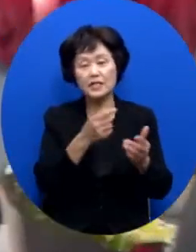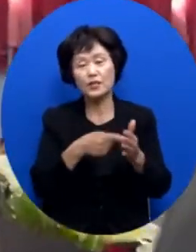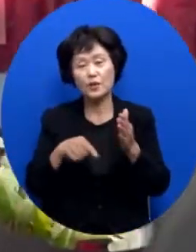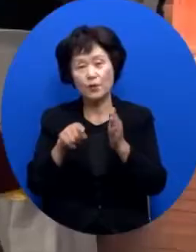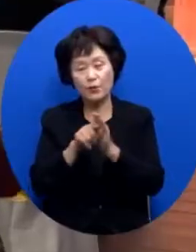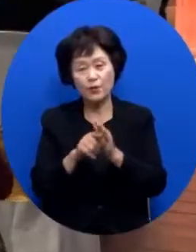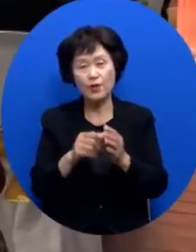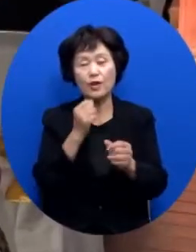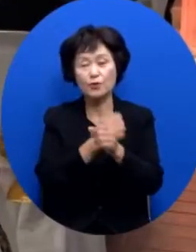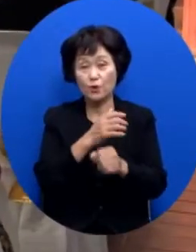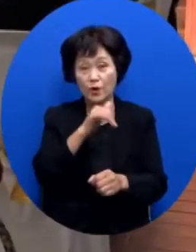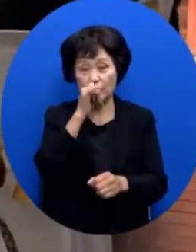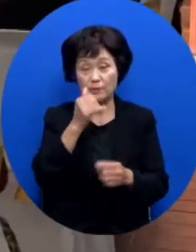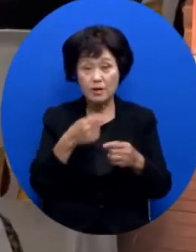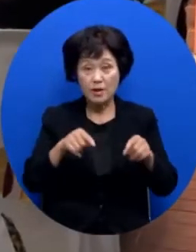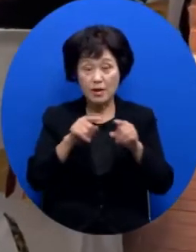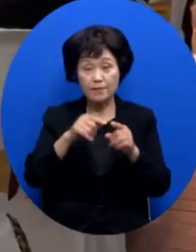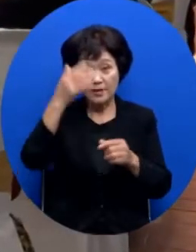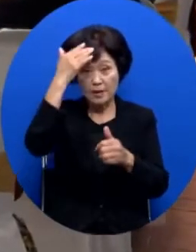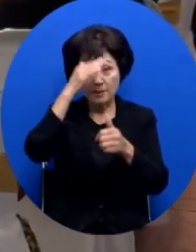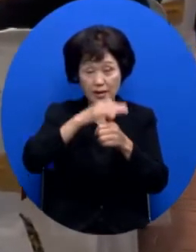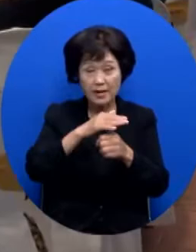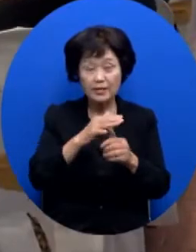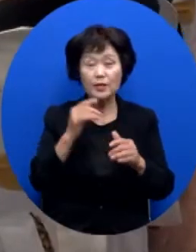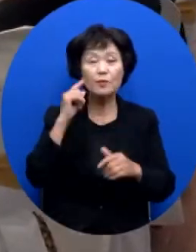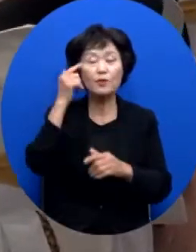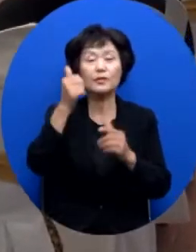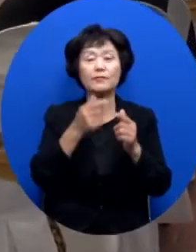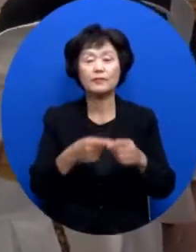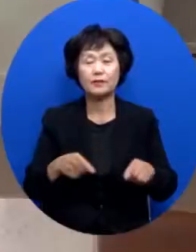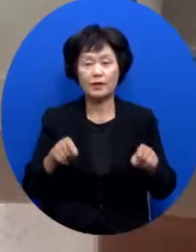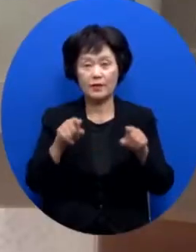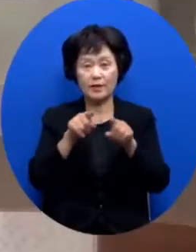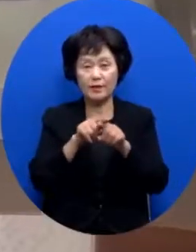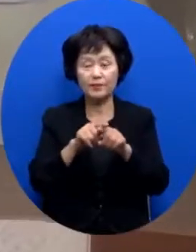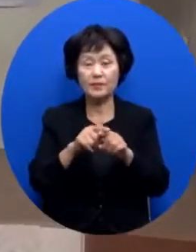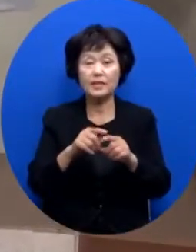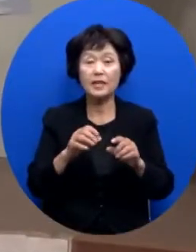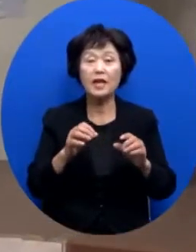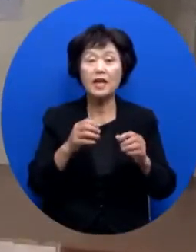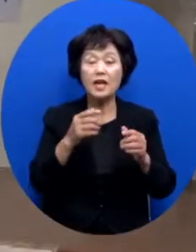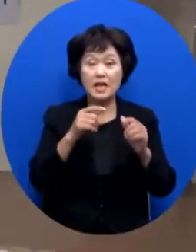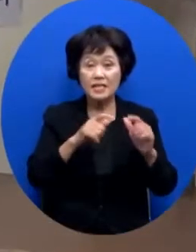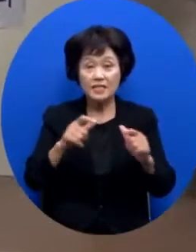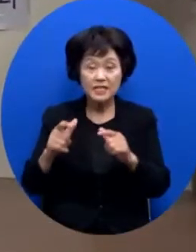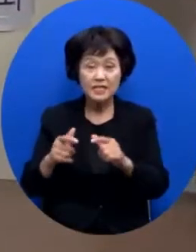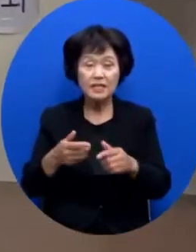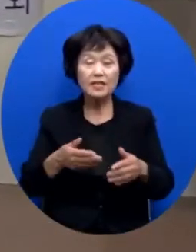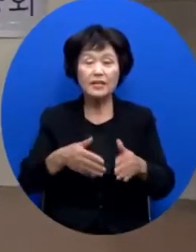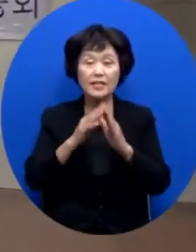안수 받은 루이스 목사와 제자훈련을 통해 교회 개척과 밀림 지역 전도 사역을 진행하고 있습니다